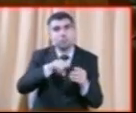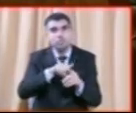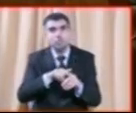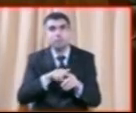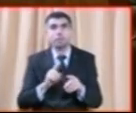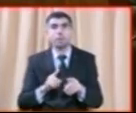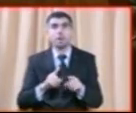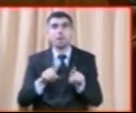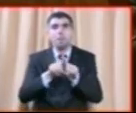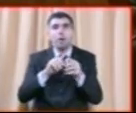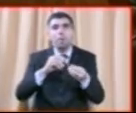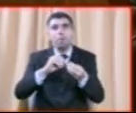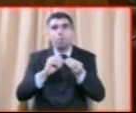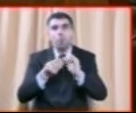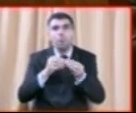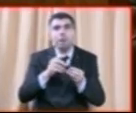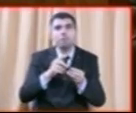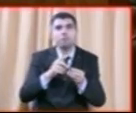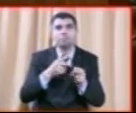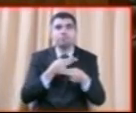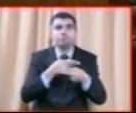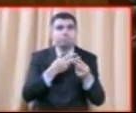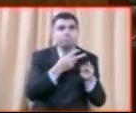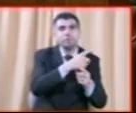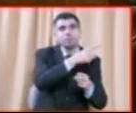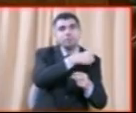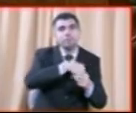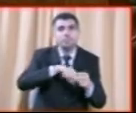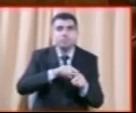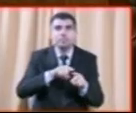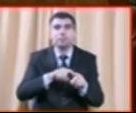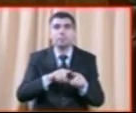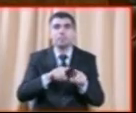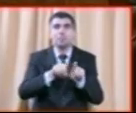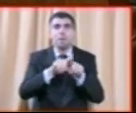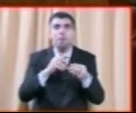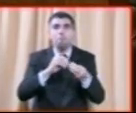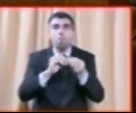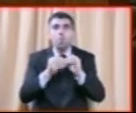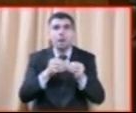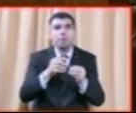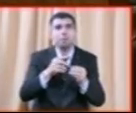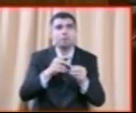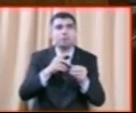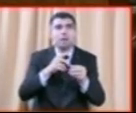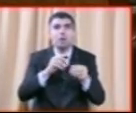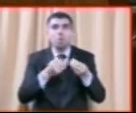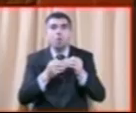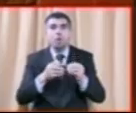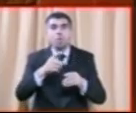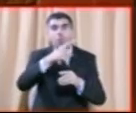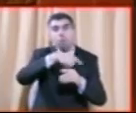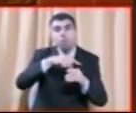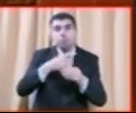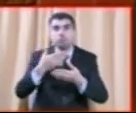القضايا التي لها طابع دولة وأمن